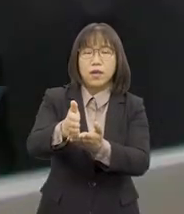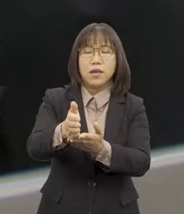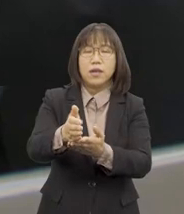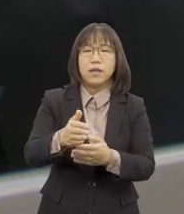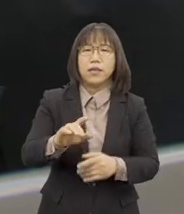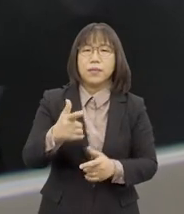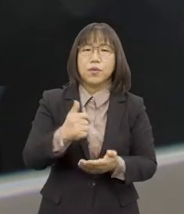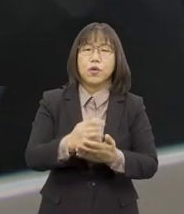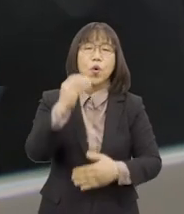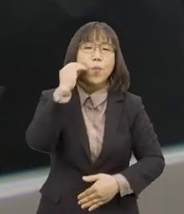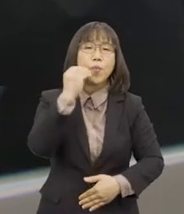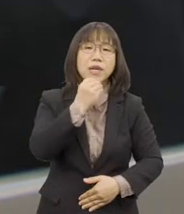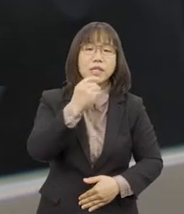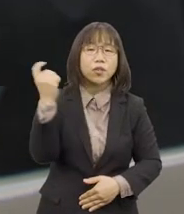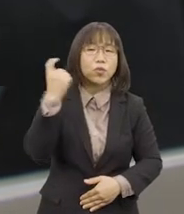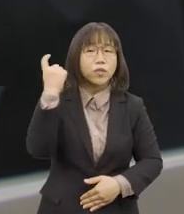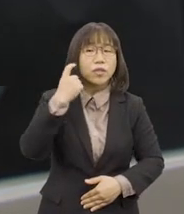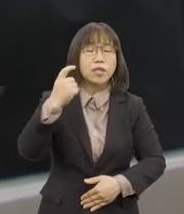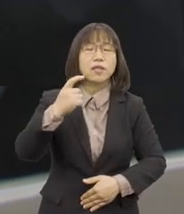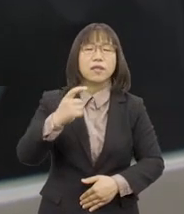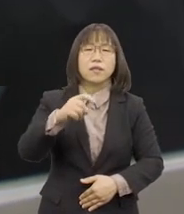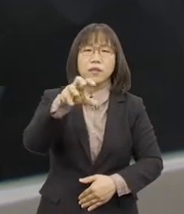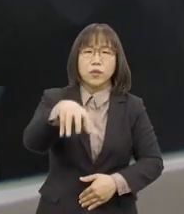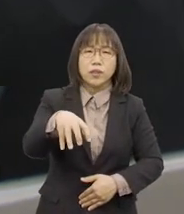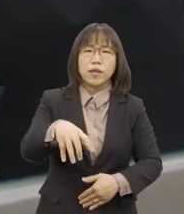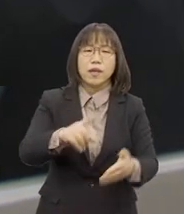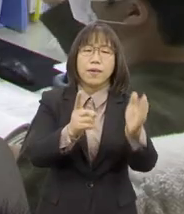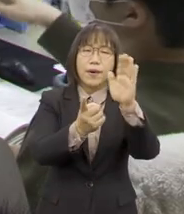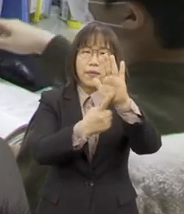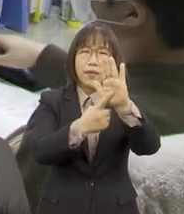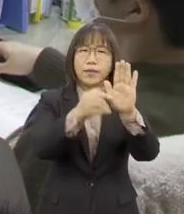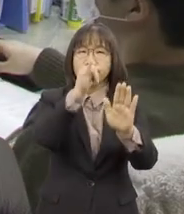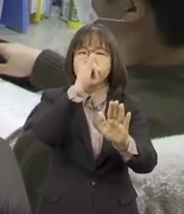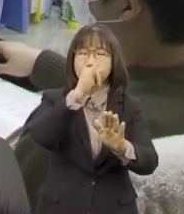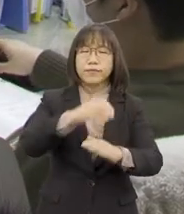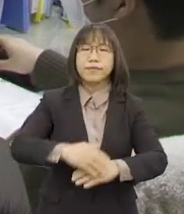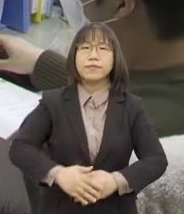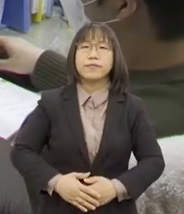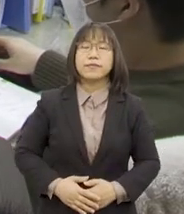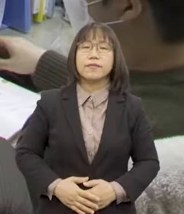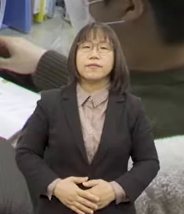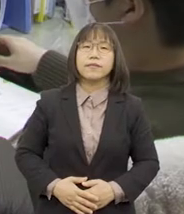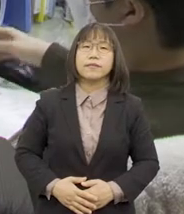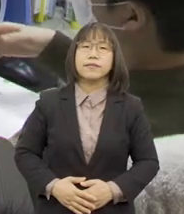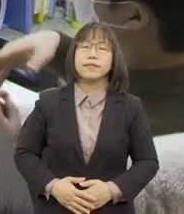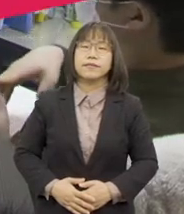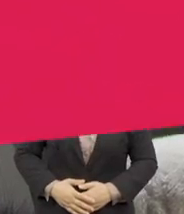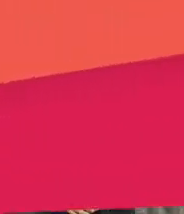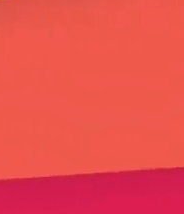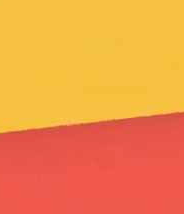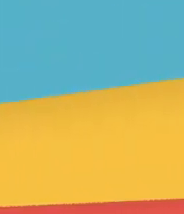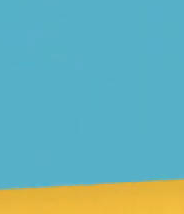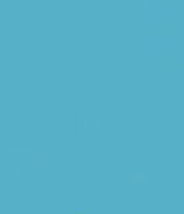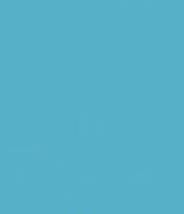강서구청 홈페이지 소식광장 공지 새소식에서 안내받을 수 있습니다.